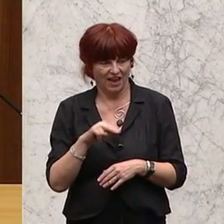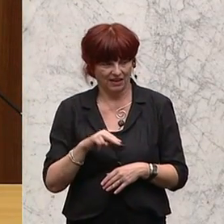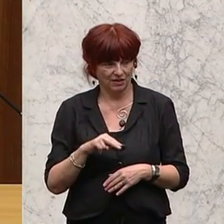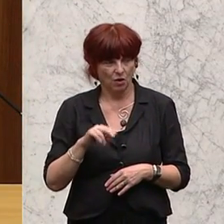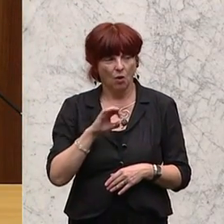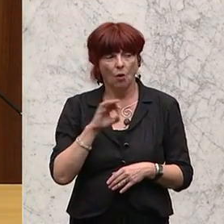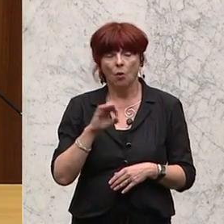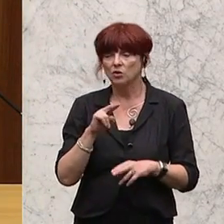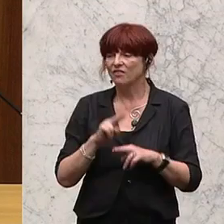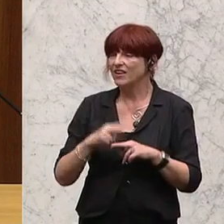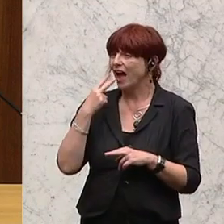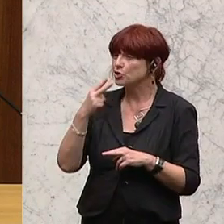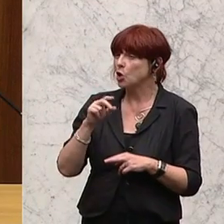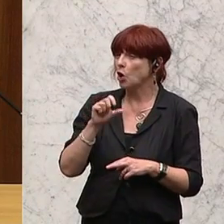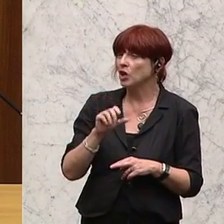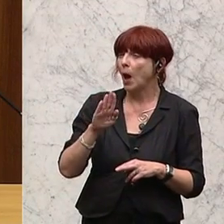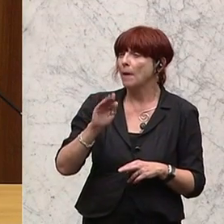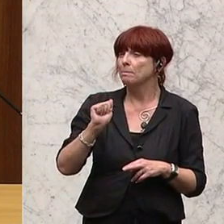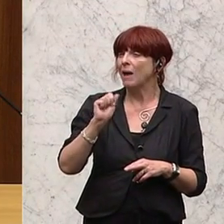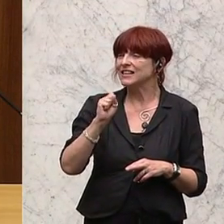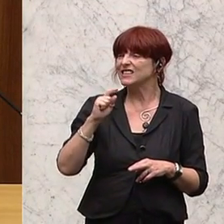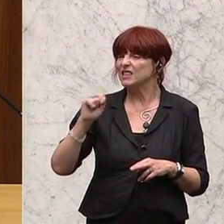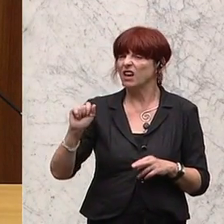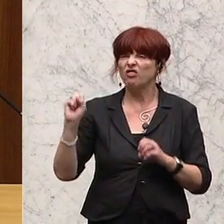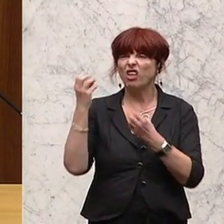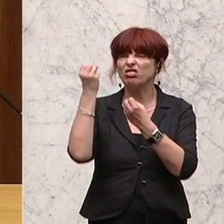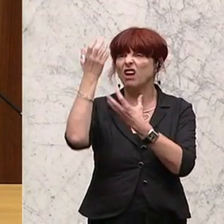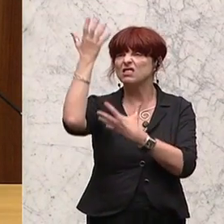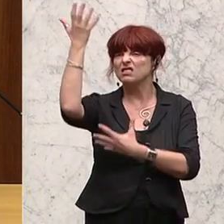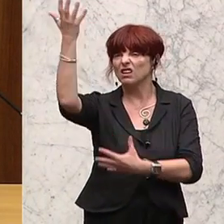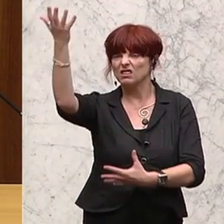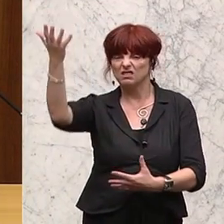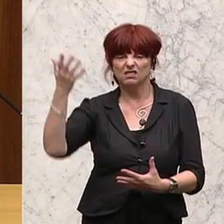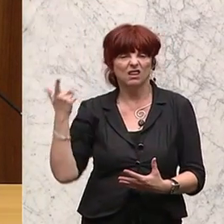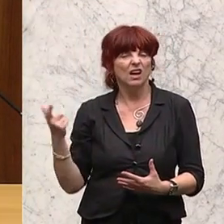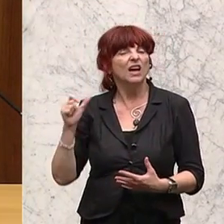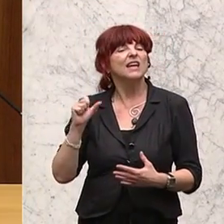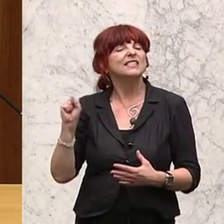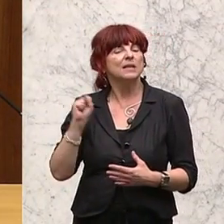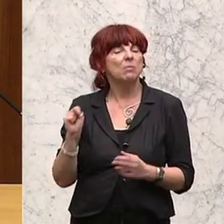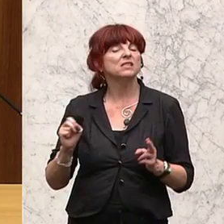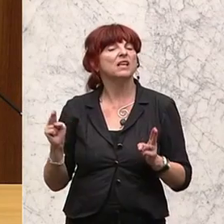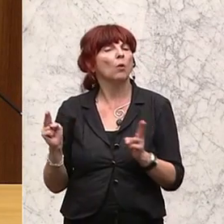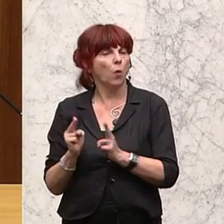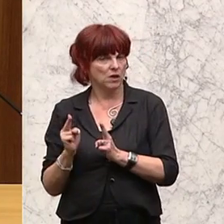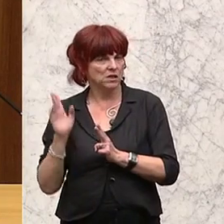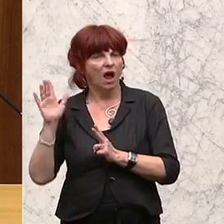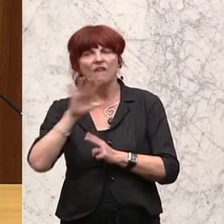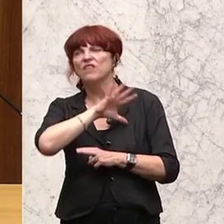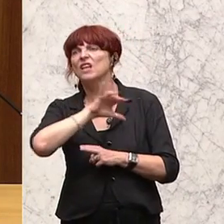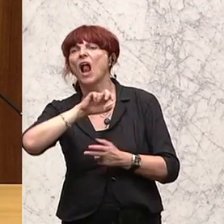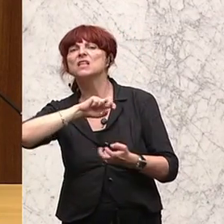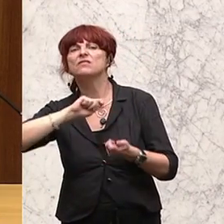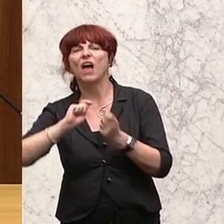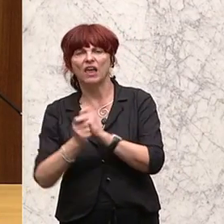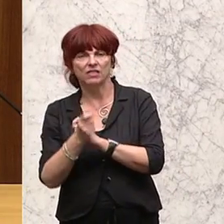ansieht, unseren Sebastian Kurz, der von allen so hochgelobt wird als großer Messias, der jetzt endlich alles umsetzt, dann habe ich mir